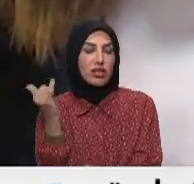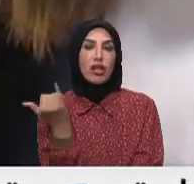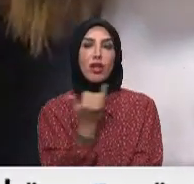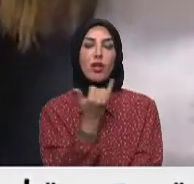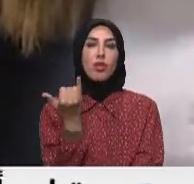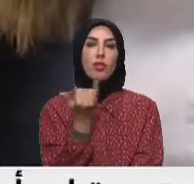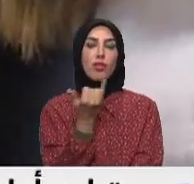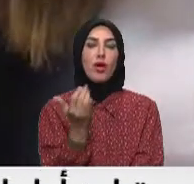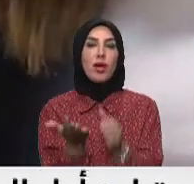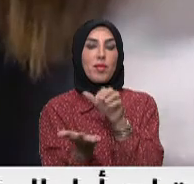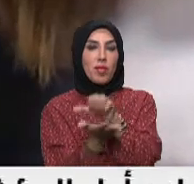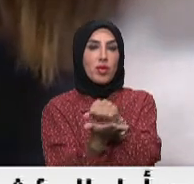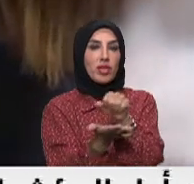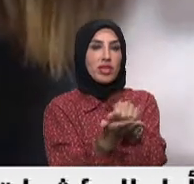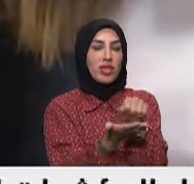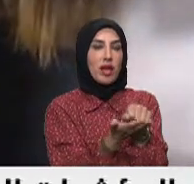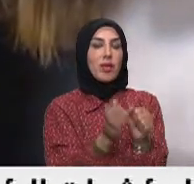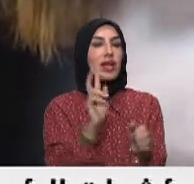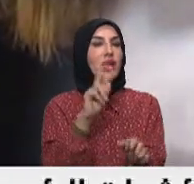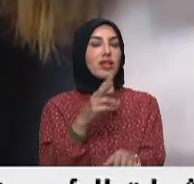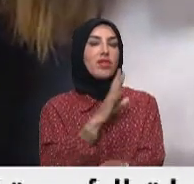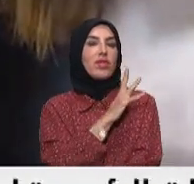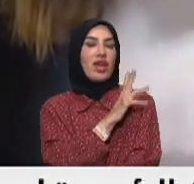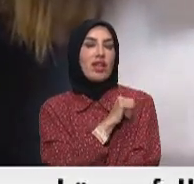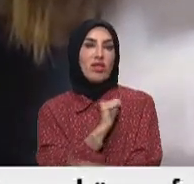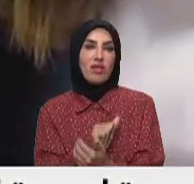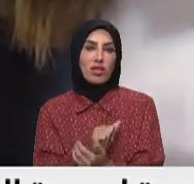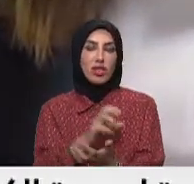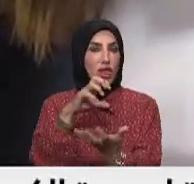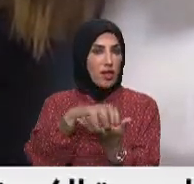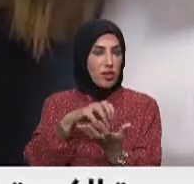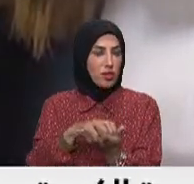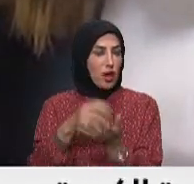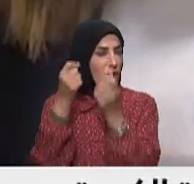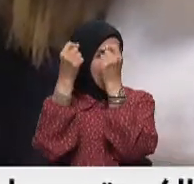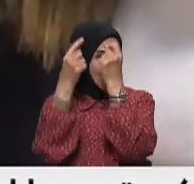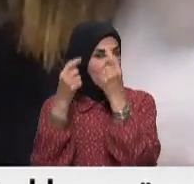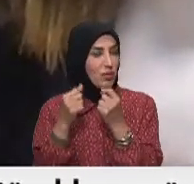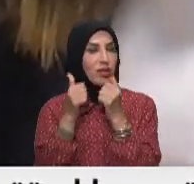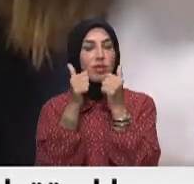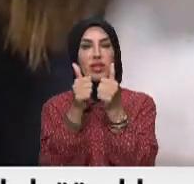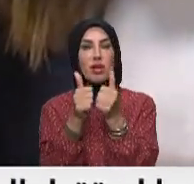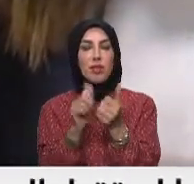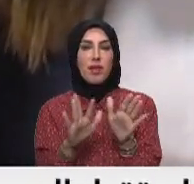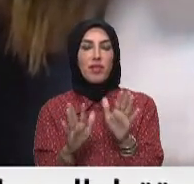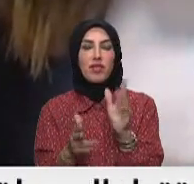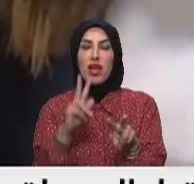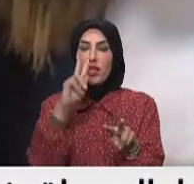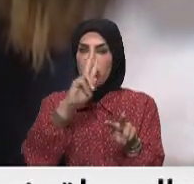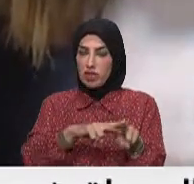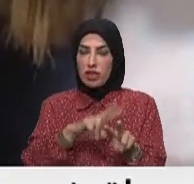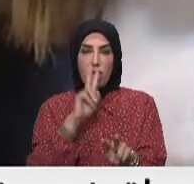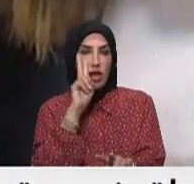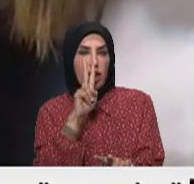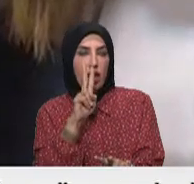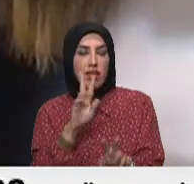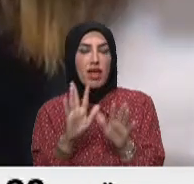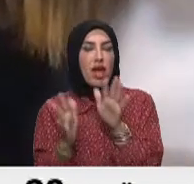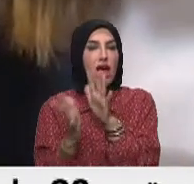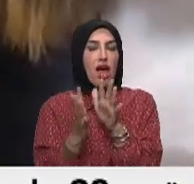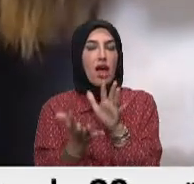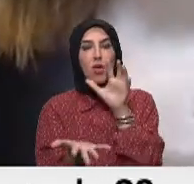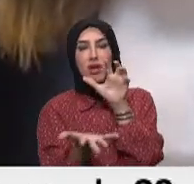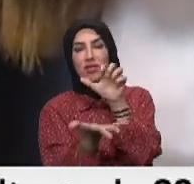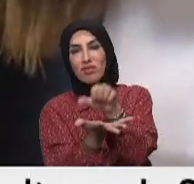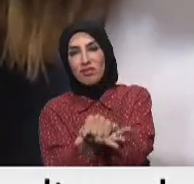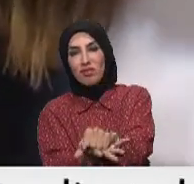المستعمرات في فلسطين المحتلة، وطبعا على أيضا المناطق الجنوبية، المناطق الحدودية الجنوبية،